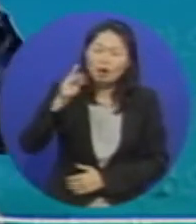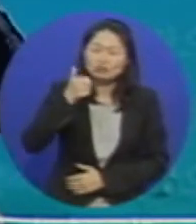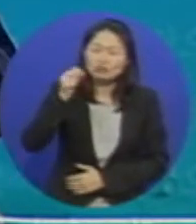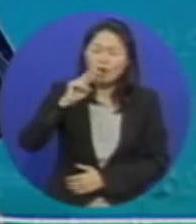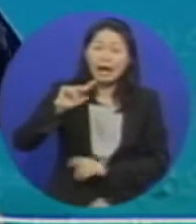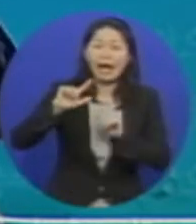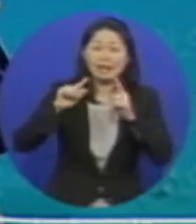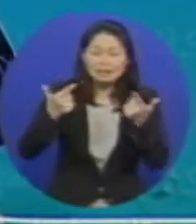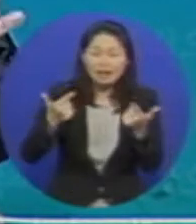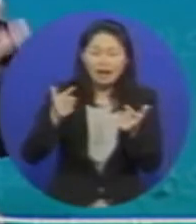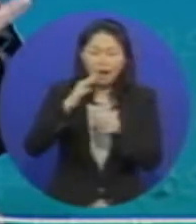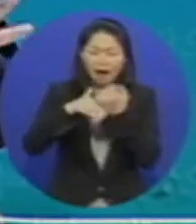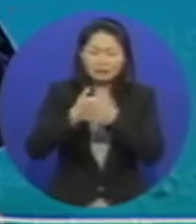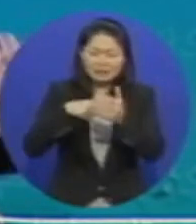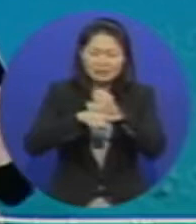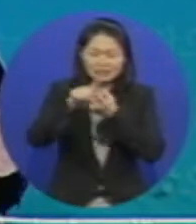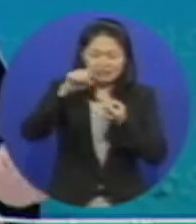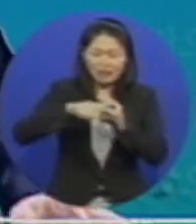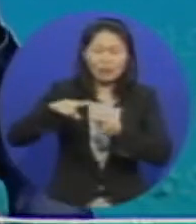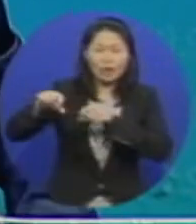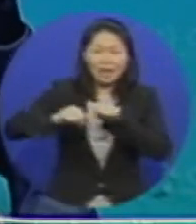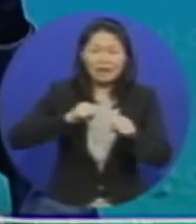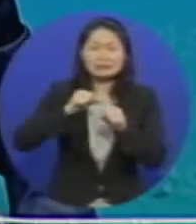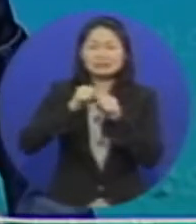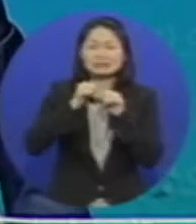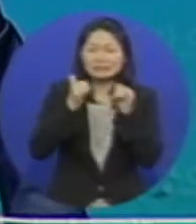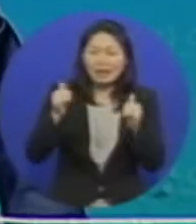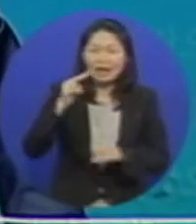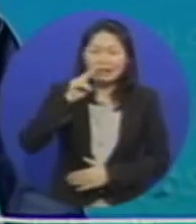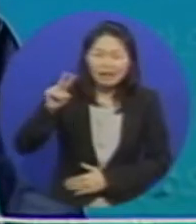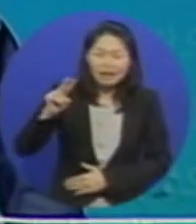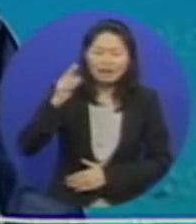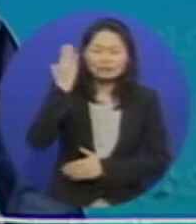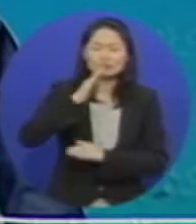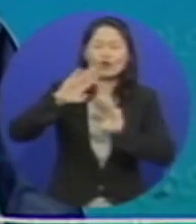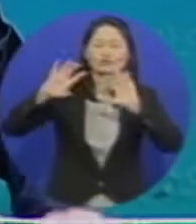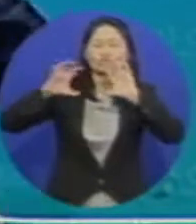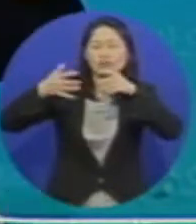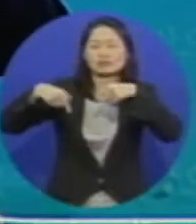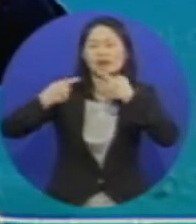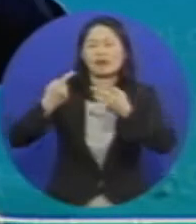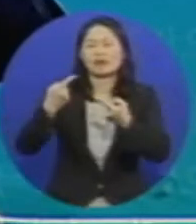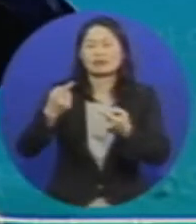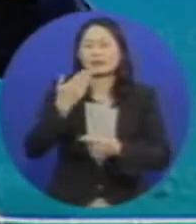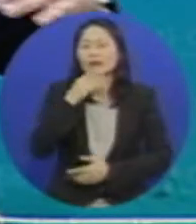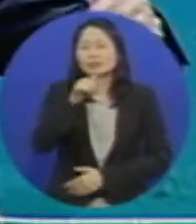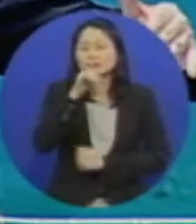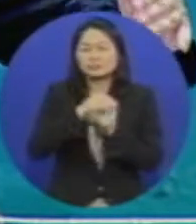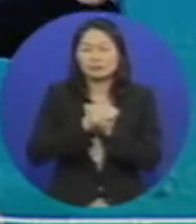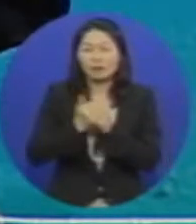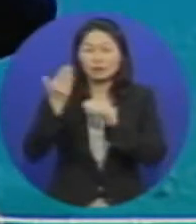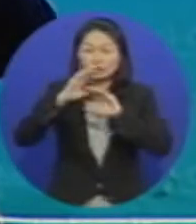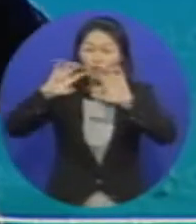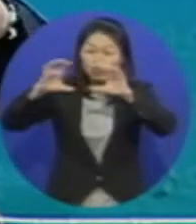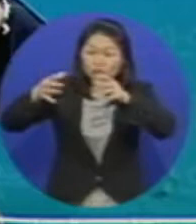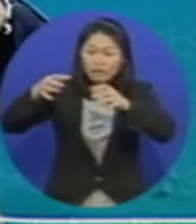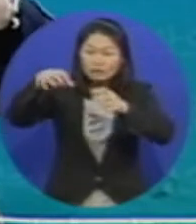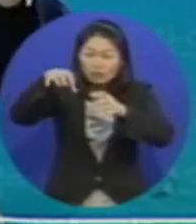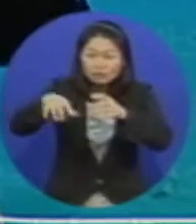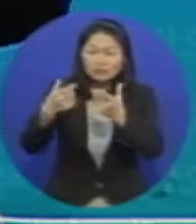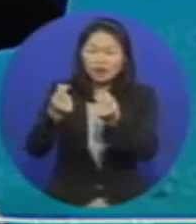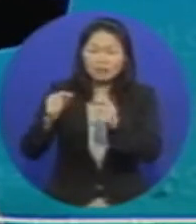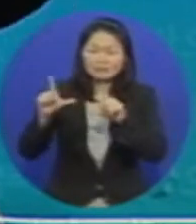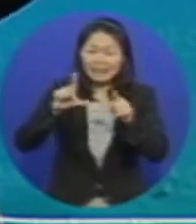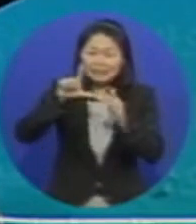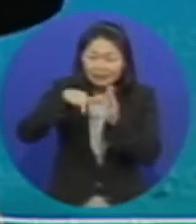하나님 뜻대로 행하는 자라야 천국에 간다는 거예요 요기서 천국에서 처럼 사라져야